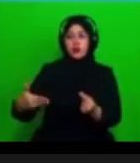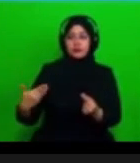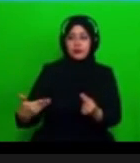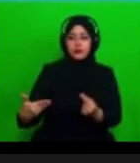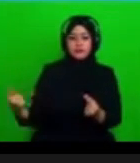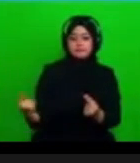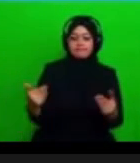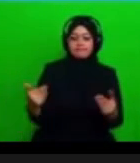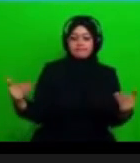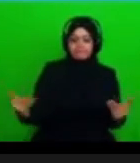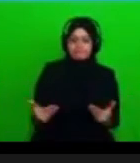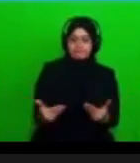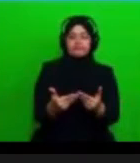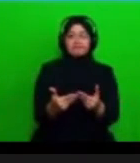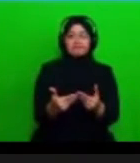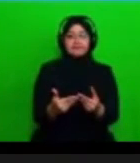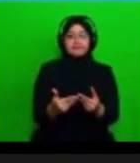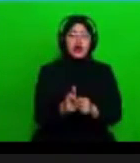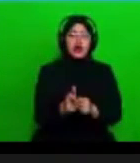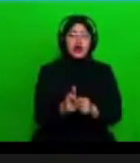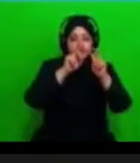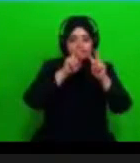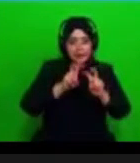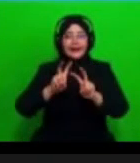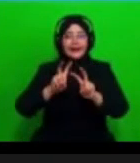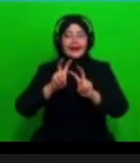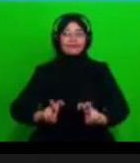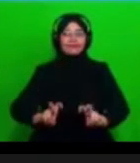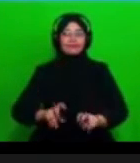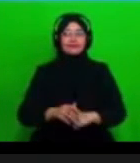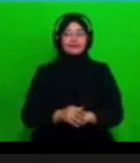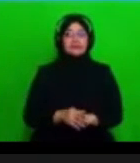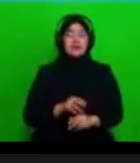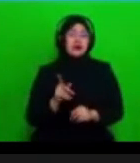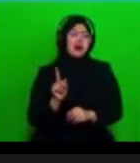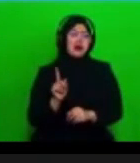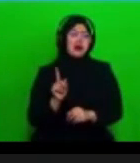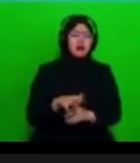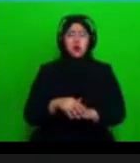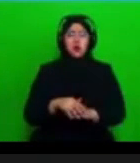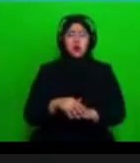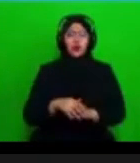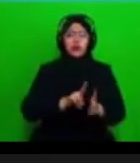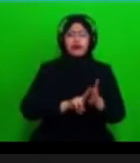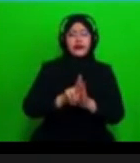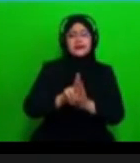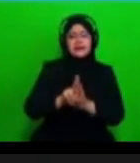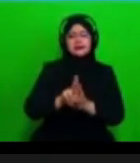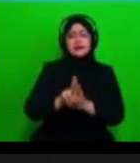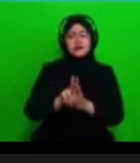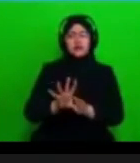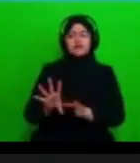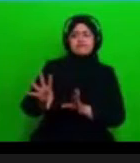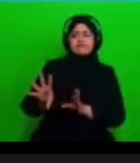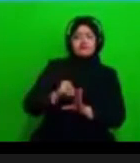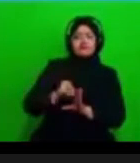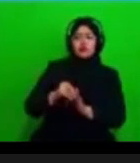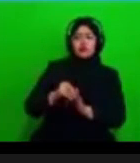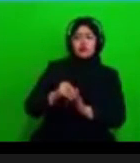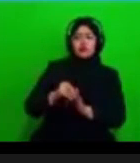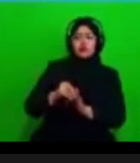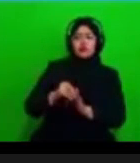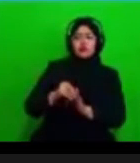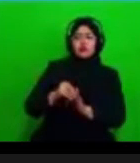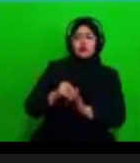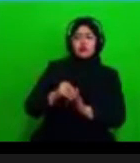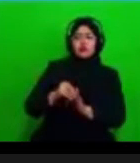apakah bisa 2 kali X atau 3 kali X. Tapi intinya, kalau kampus bisa mengattract atau menarik dana